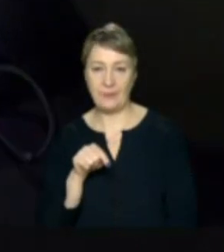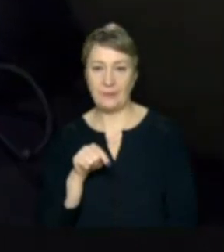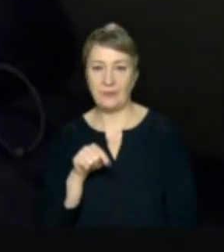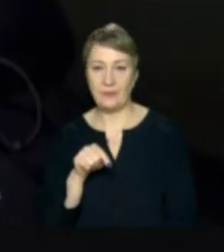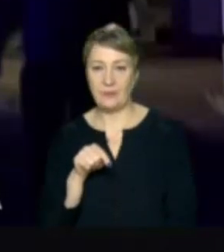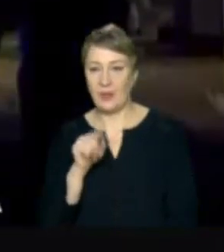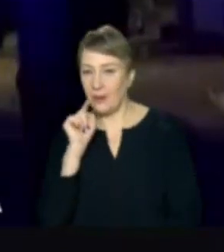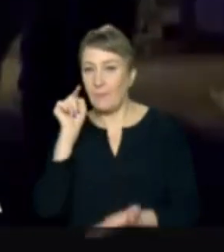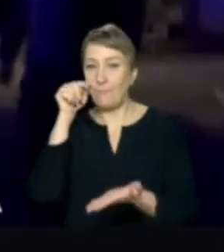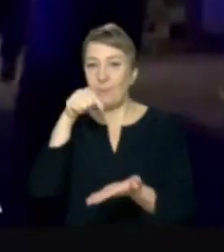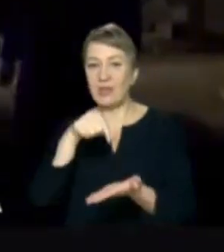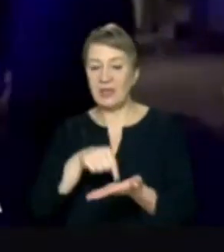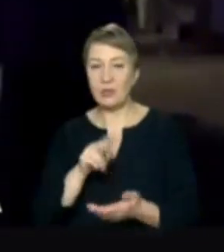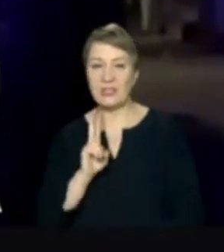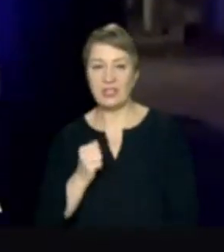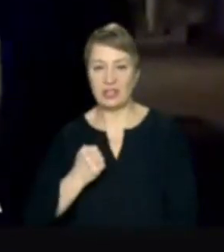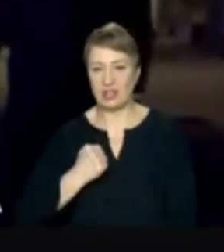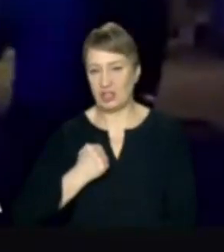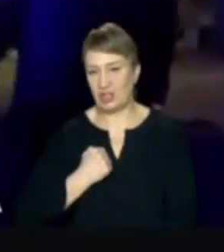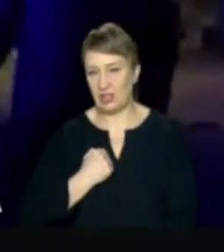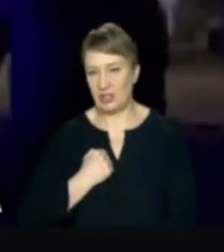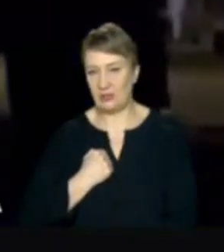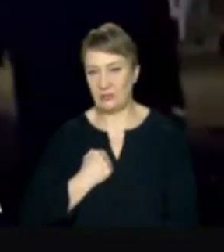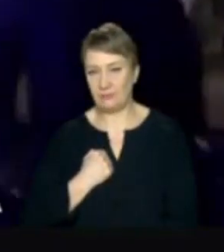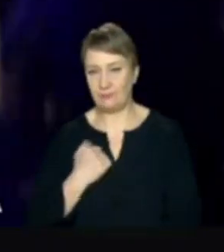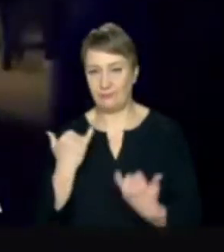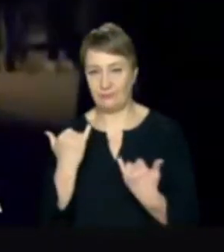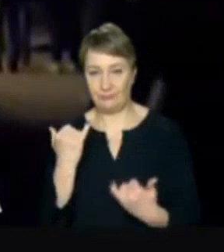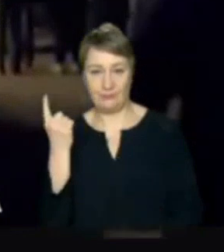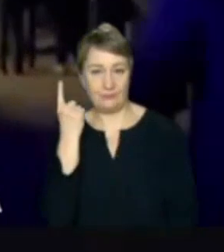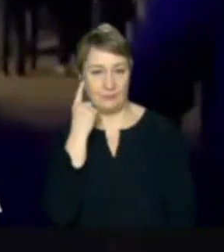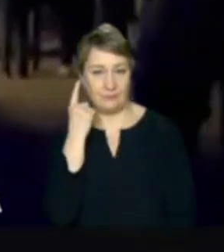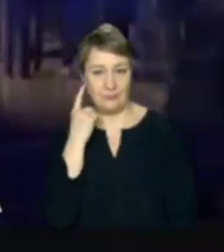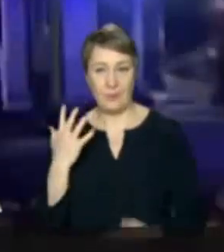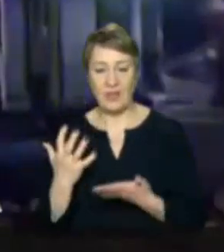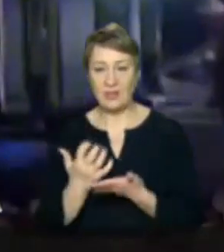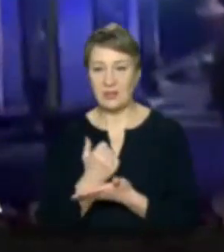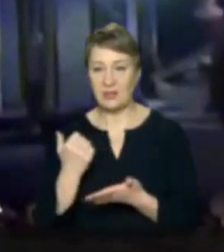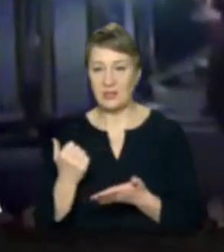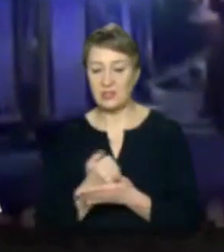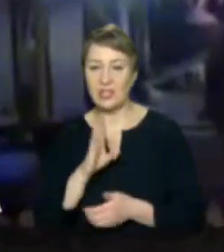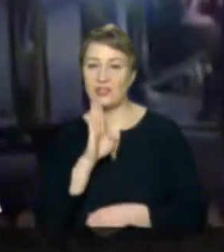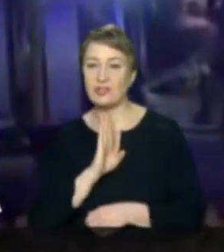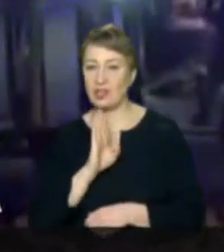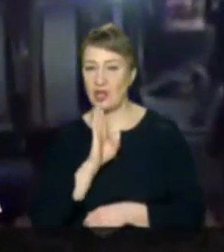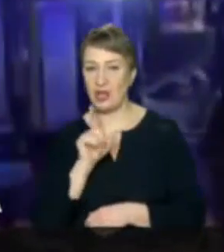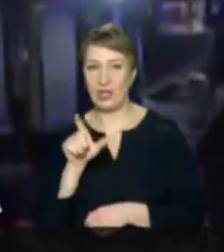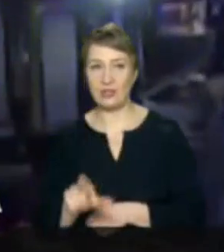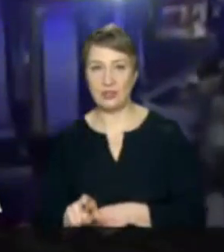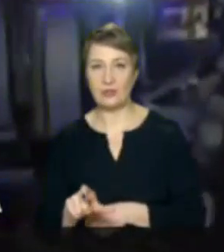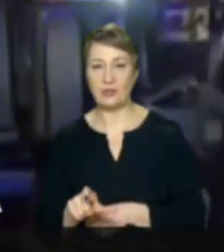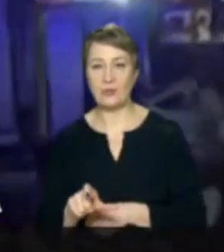прилет. К сожалению, сейчас вот только что нашли женщину. Сейчас МЧСники